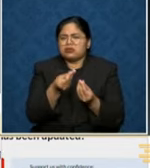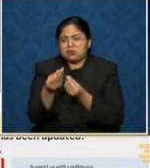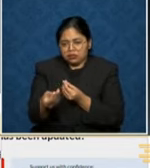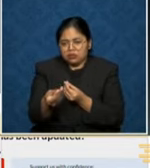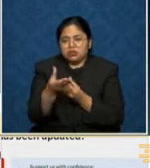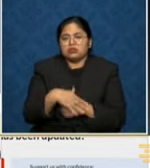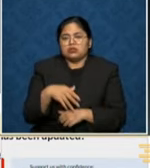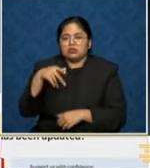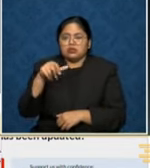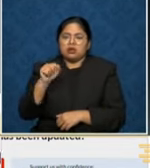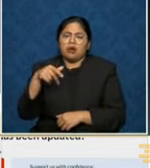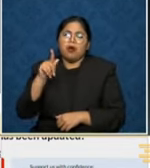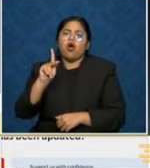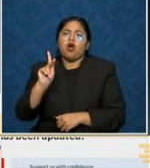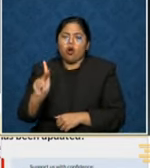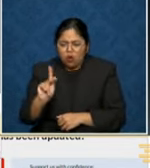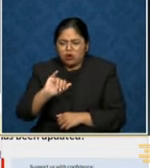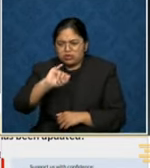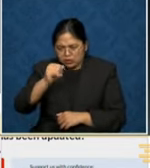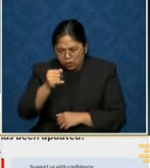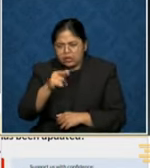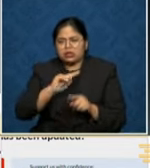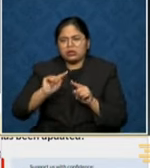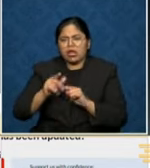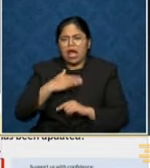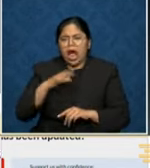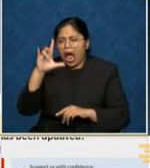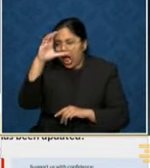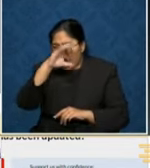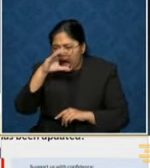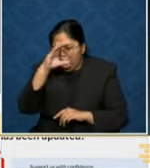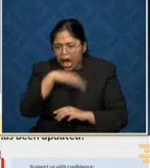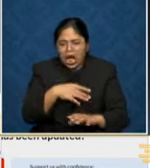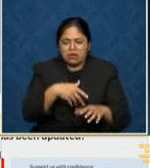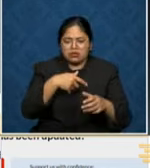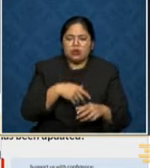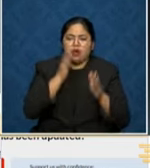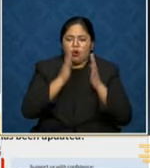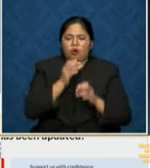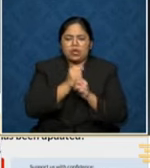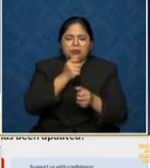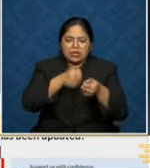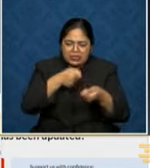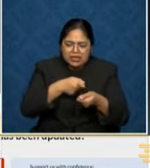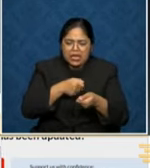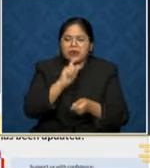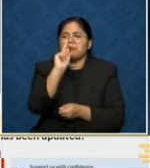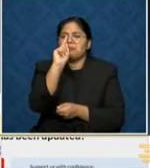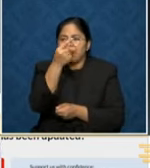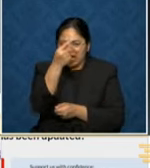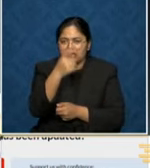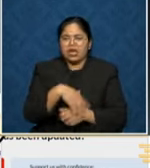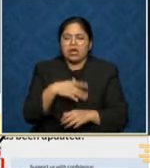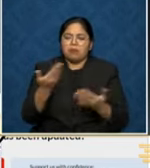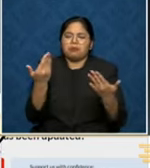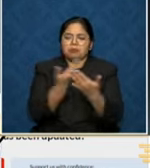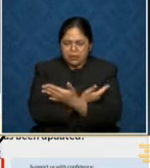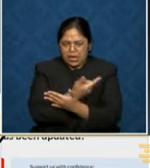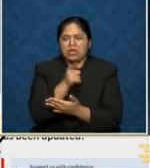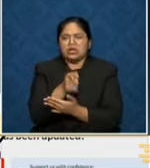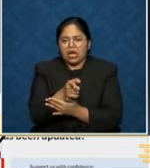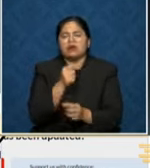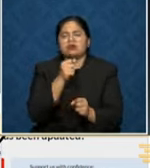แต่ละจังหวัดแล้วสปก.ก็หาเกษตรกรที่มีคุณสมบัติเข้าไปรับแทนเปลี่ยนมืออันนี้คือสิ่ง